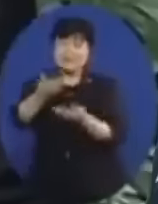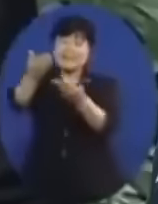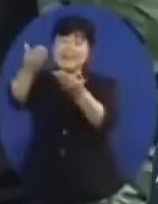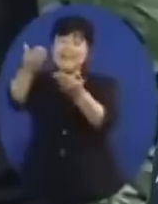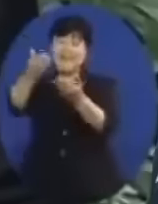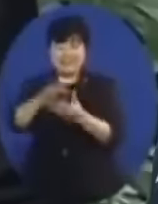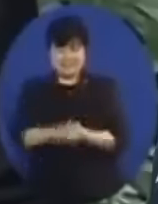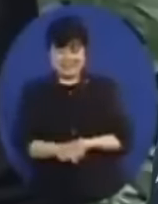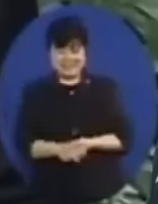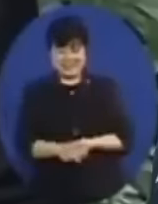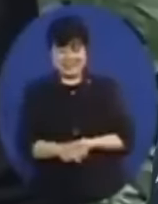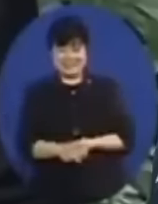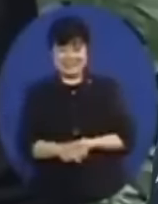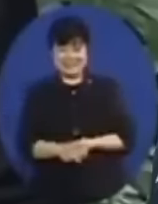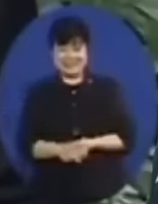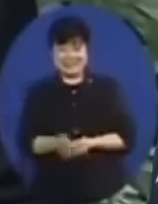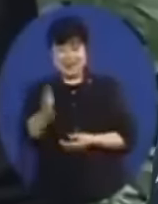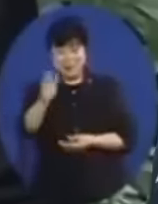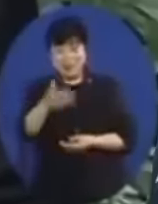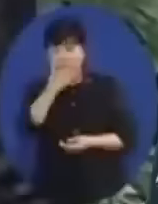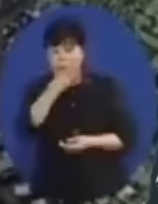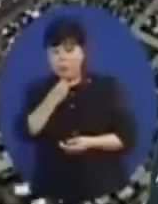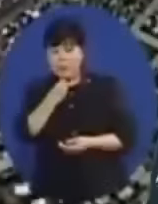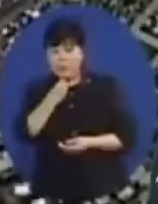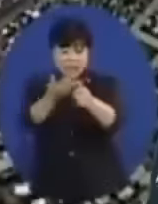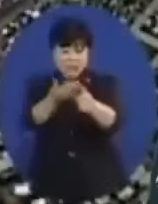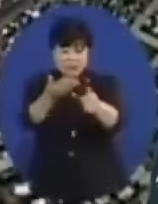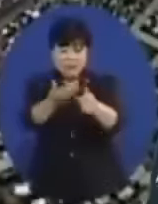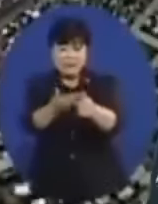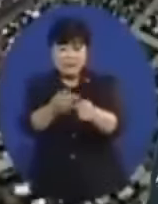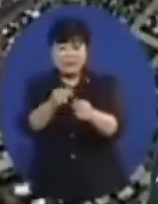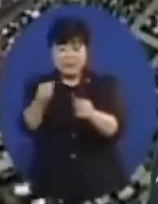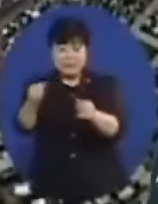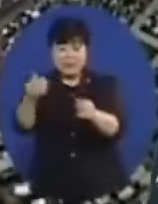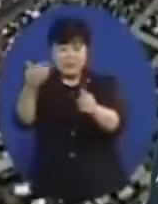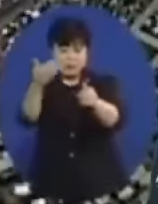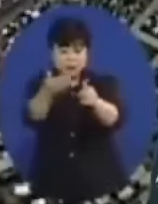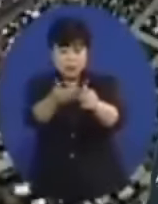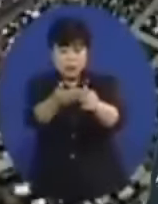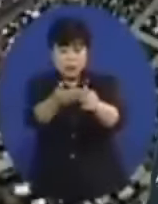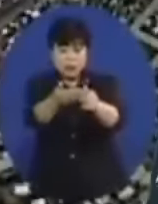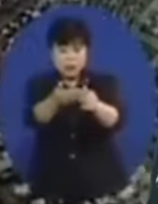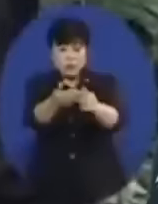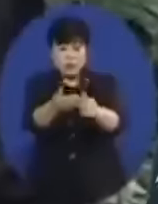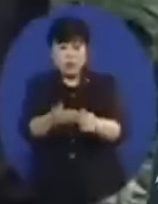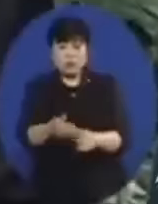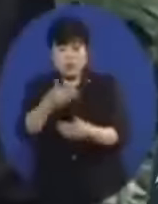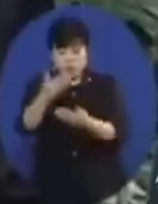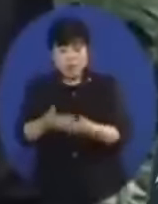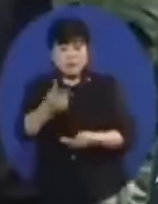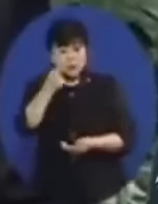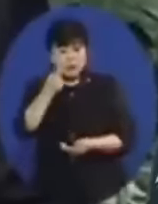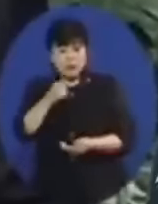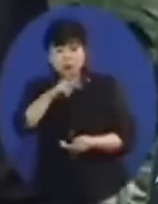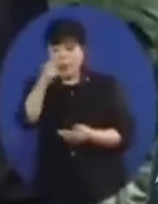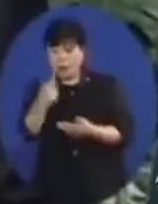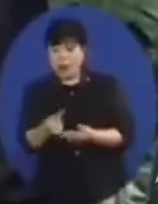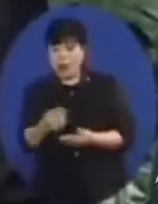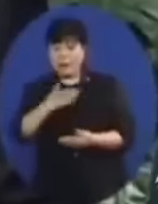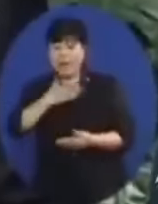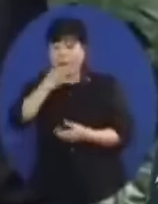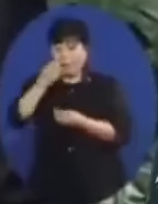받으세요. 그러면 그 복이 가서 그 사람에게 있을 곳이 없으면 빈 사람에게 돌아와요.